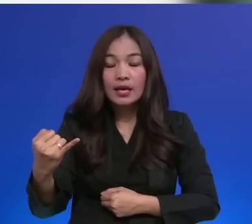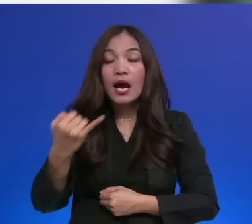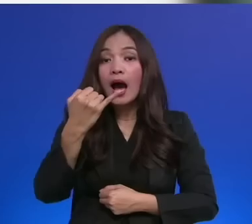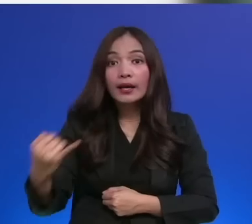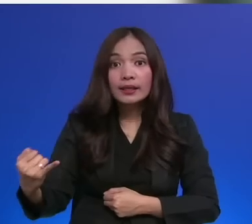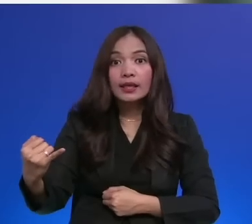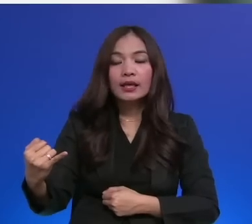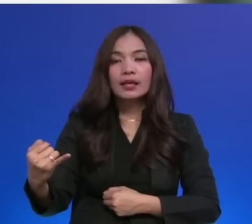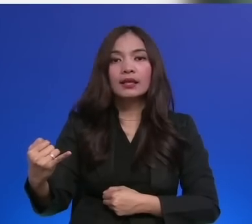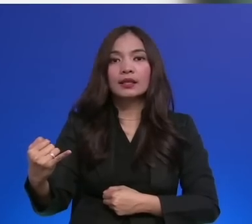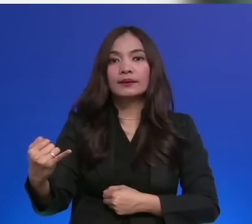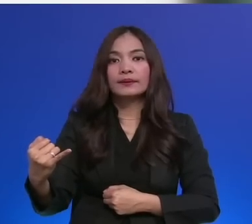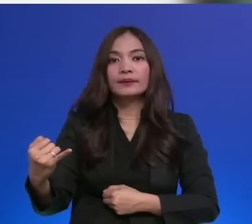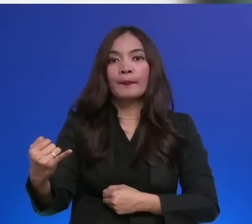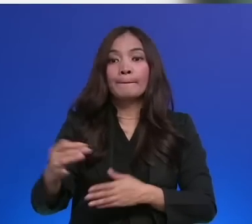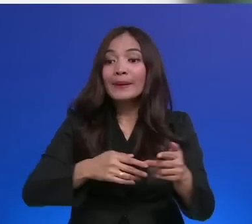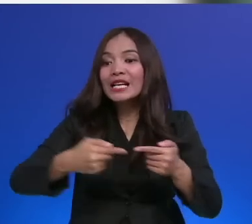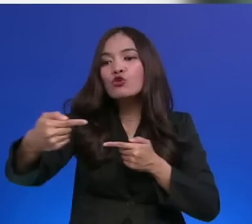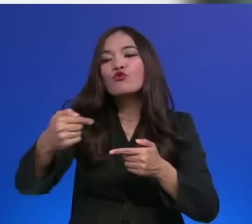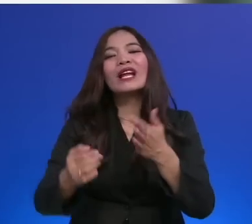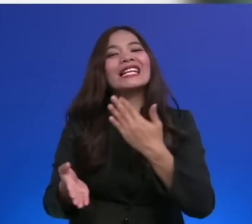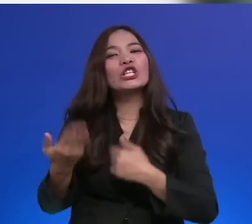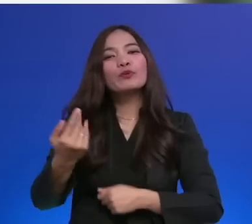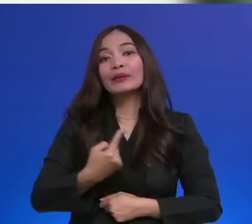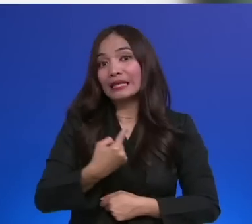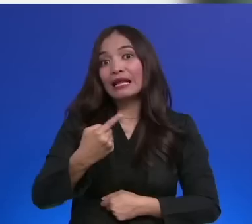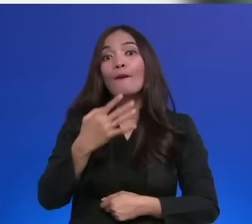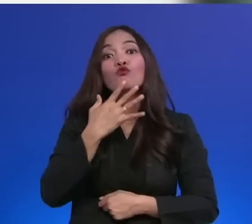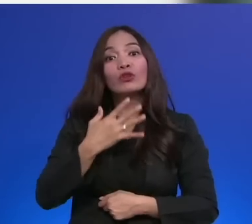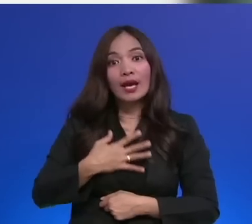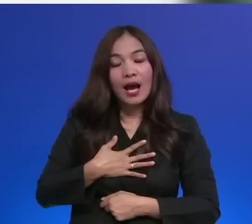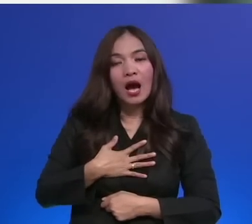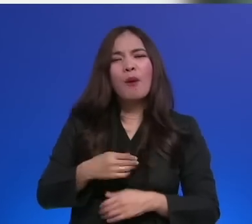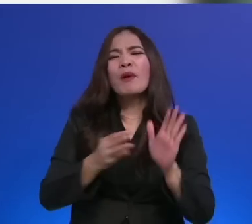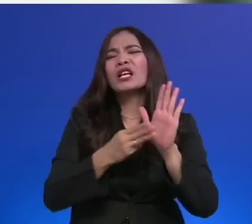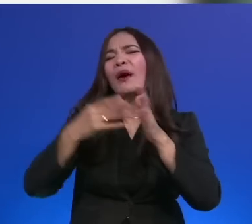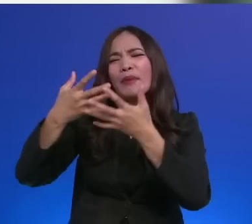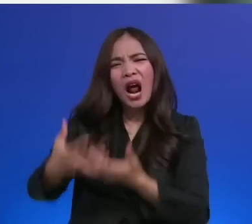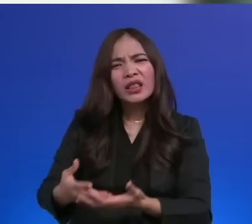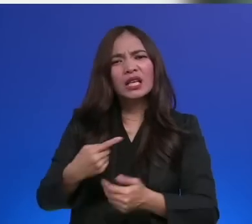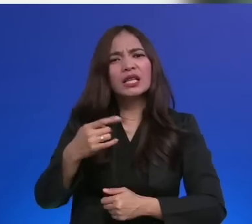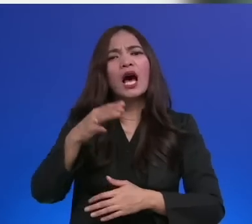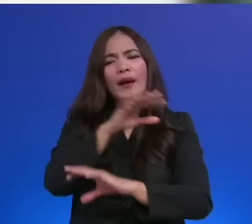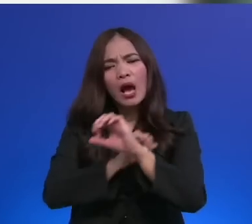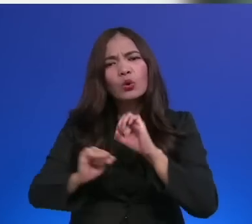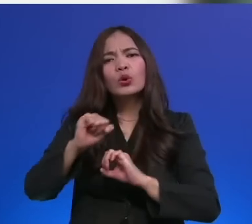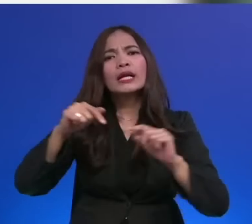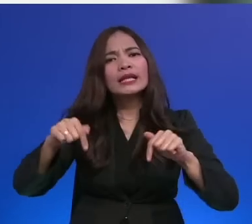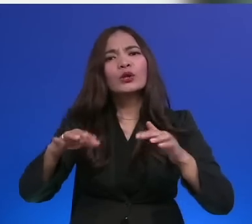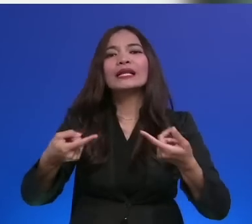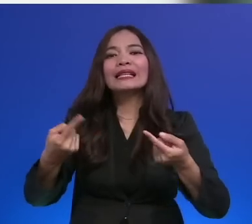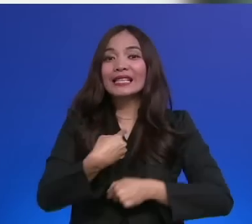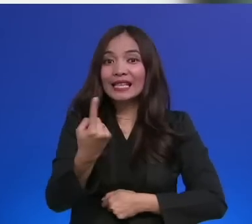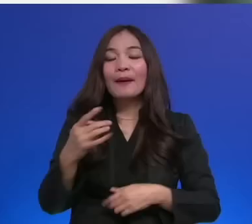ujung perjalanan pergumulan hidup yang kita alami, persoalan-persoalan berat yang kita alami, kita menjadi kekasih